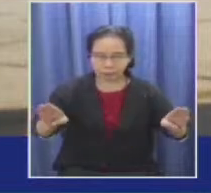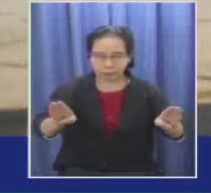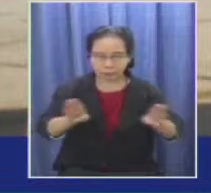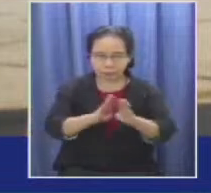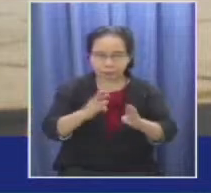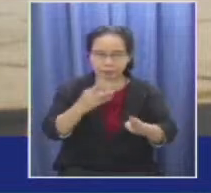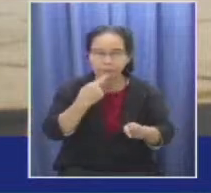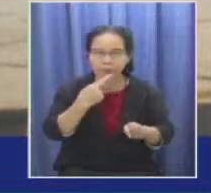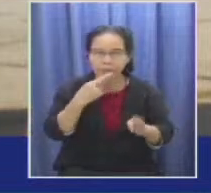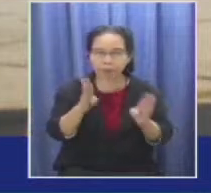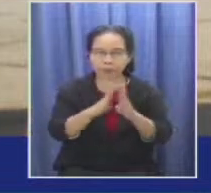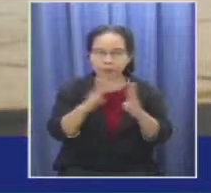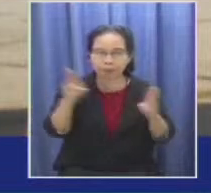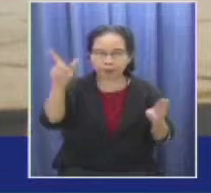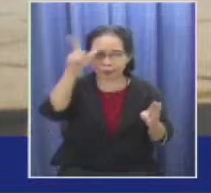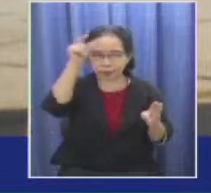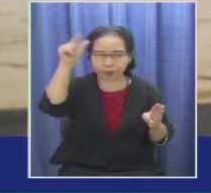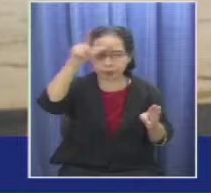no pae